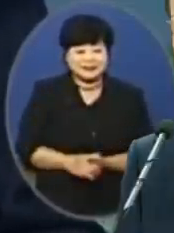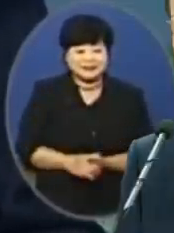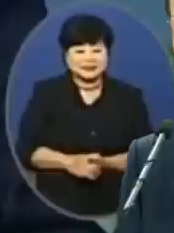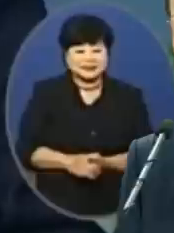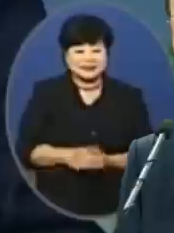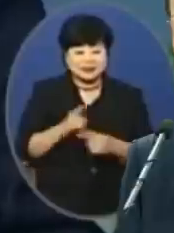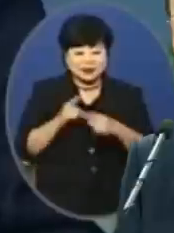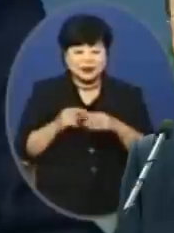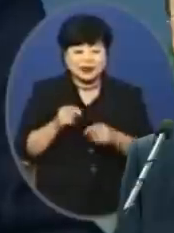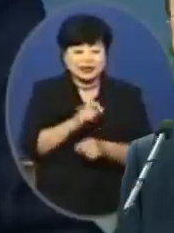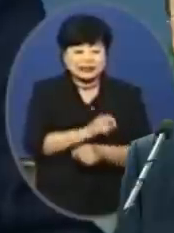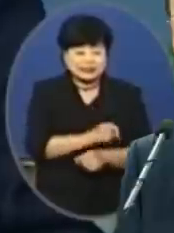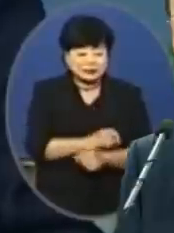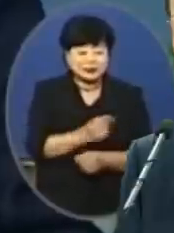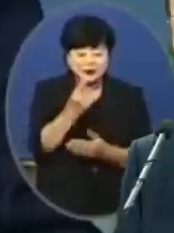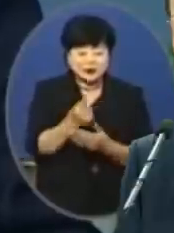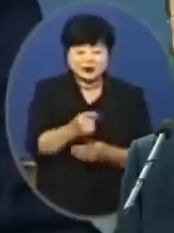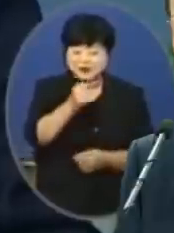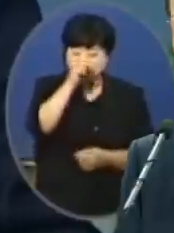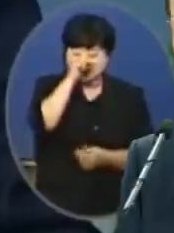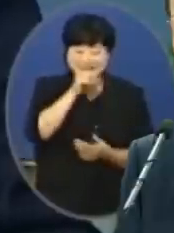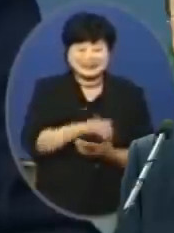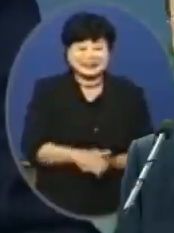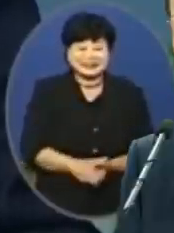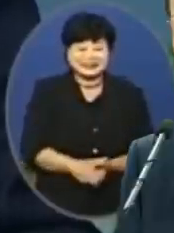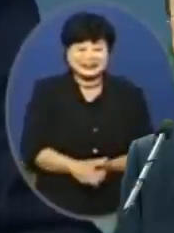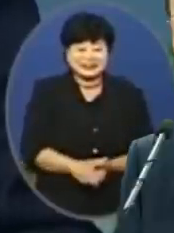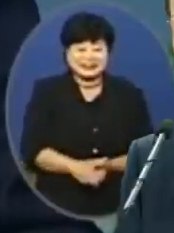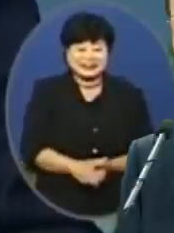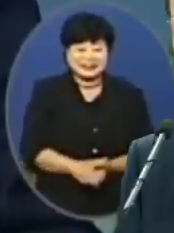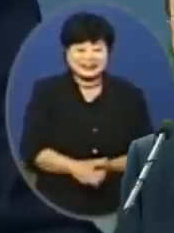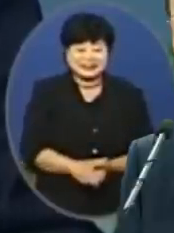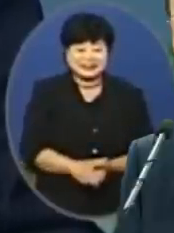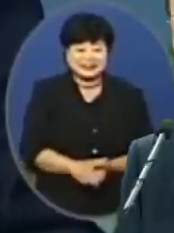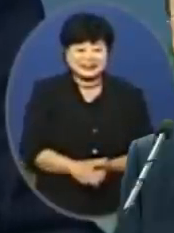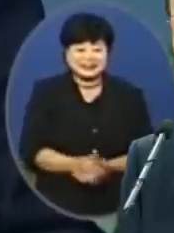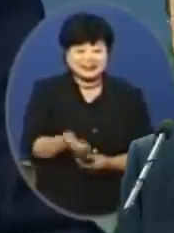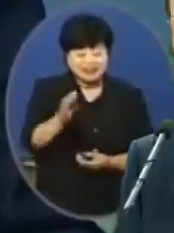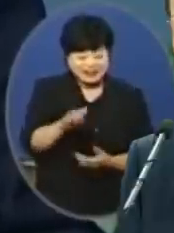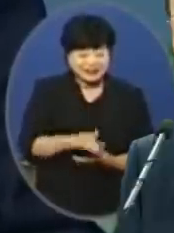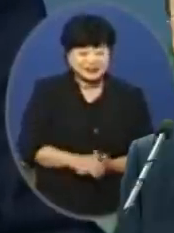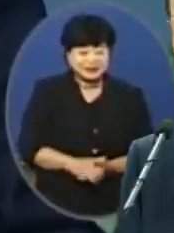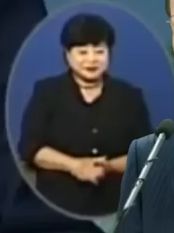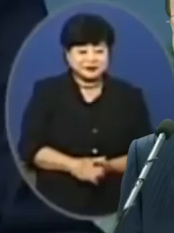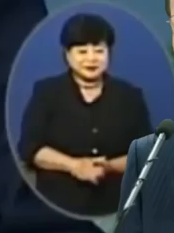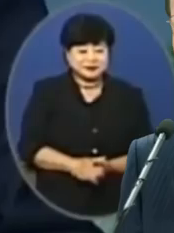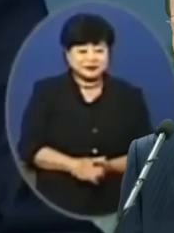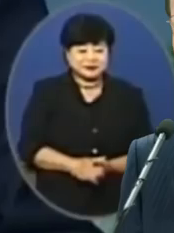교회 사무실에 나오는 것이 제일 좋다고. 그런데